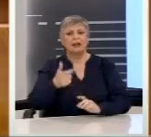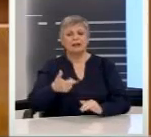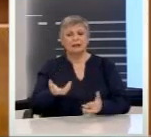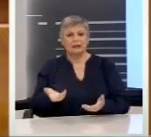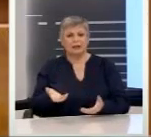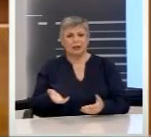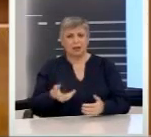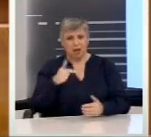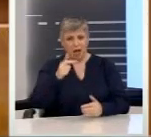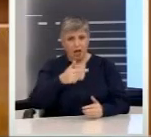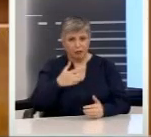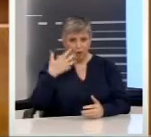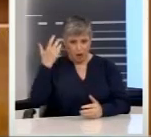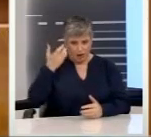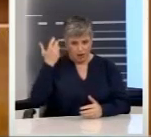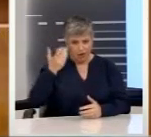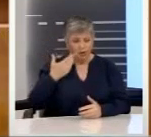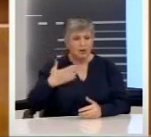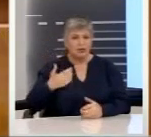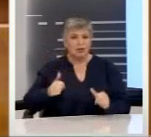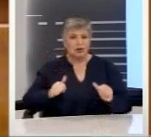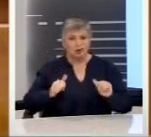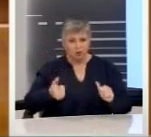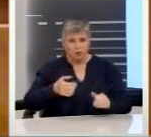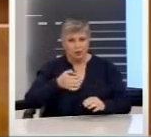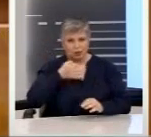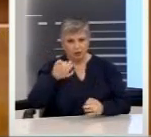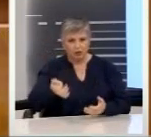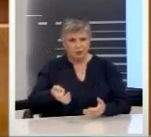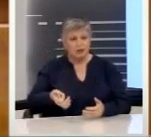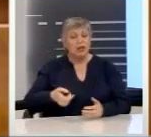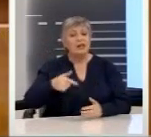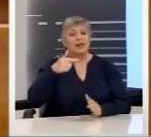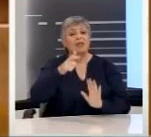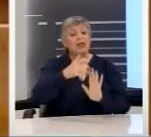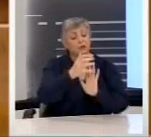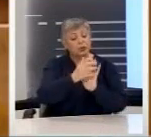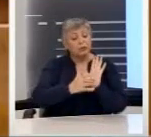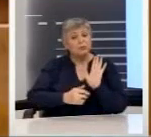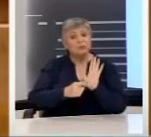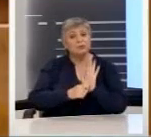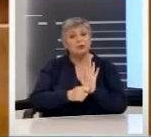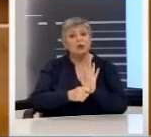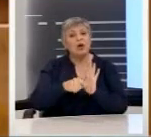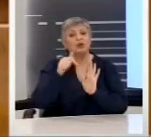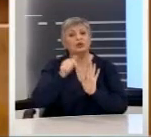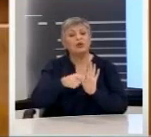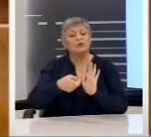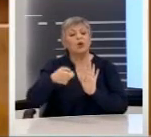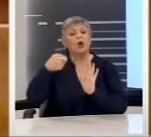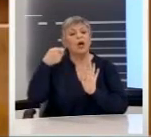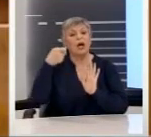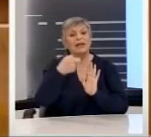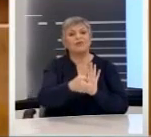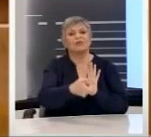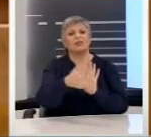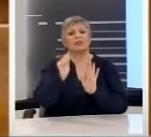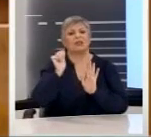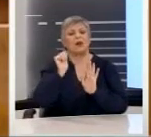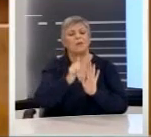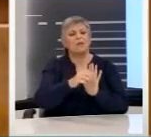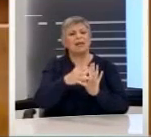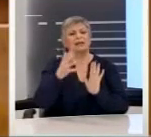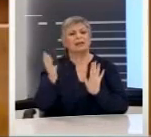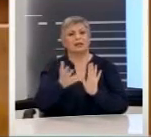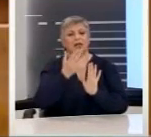Ότι αυτό το πόρισμα δεν είναι προϊόν ελεύθερης δικανικής πεποίθησης και κρίσης, αλλά είναι προϊόν εκβιασμού, απειλής ή πίεσης. Πες το και να